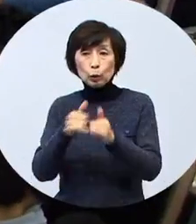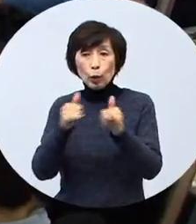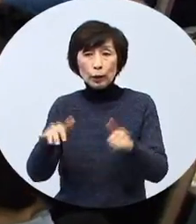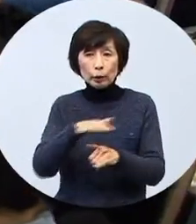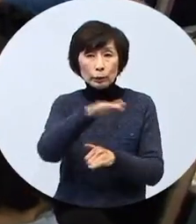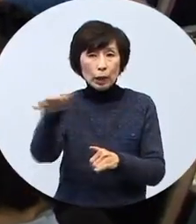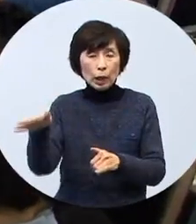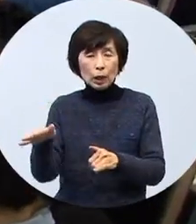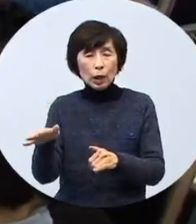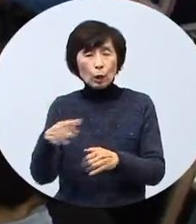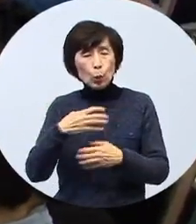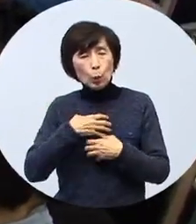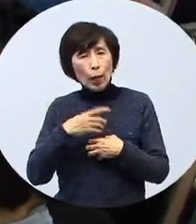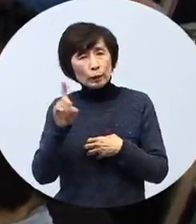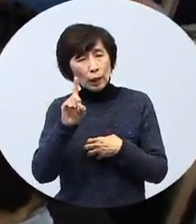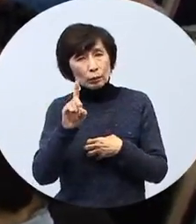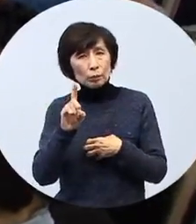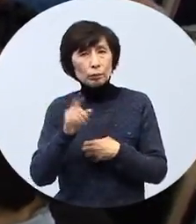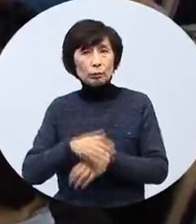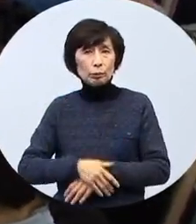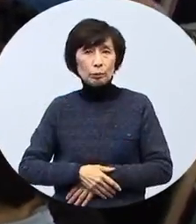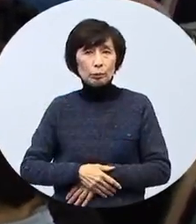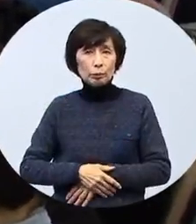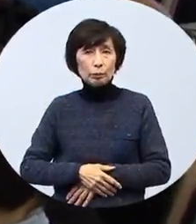のようなことを不安に思っているのでしょうか。